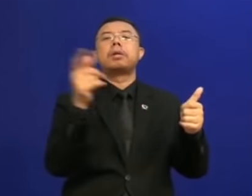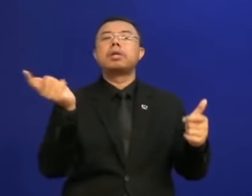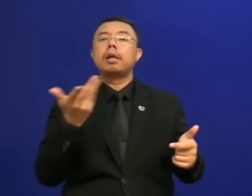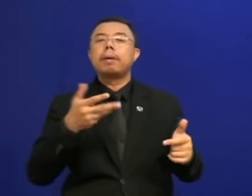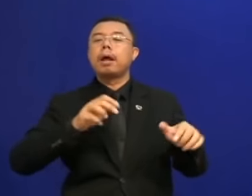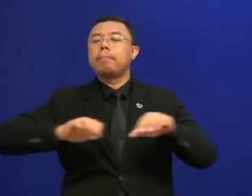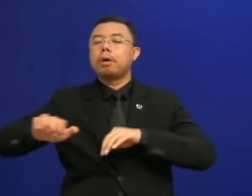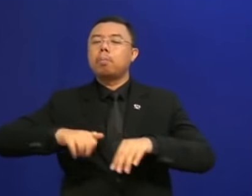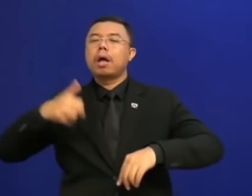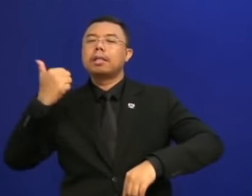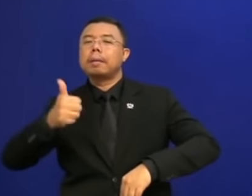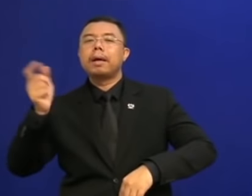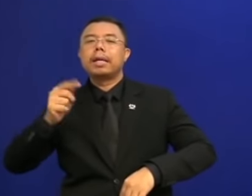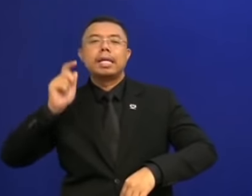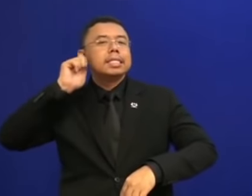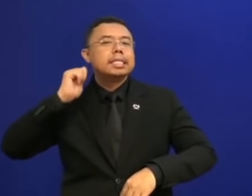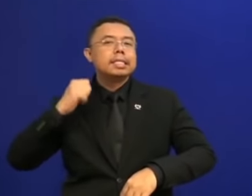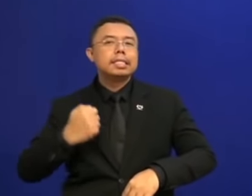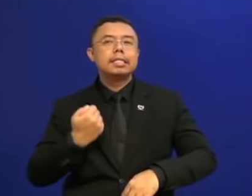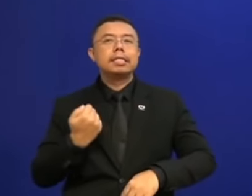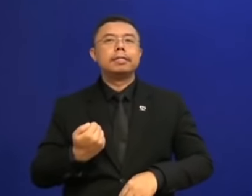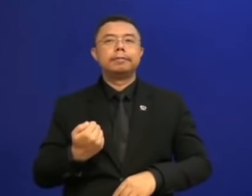oleh perbuatan baik